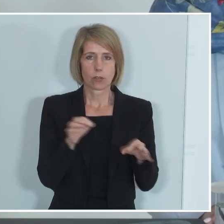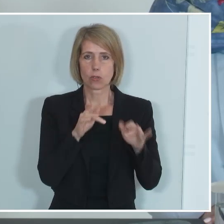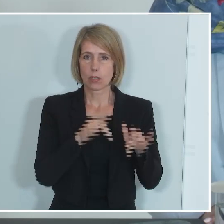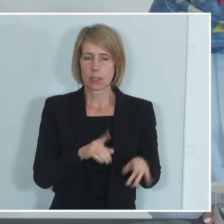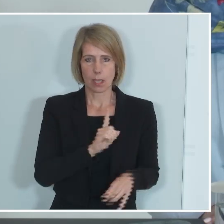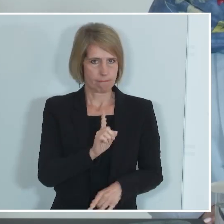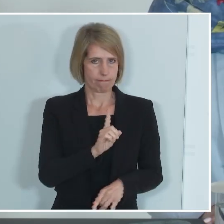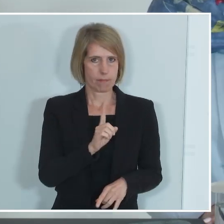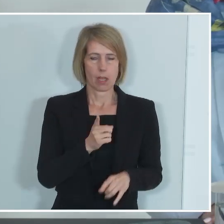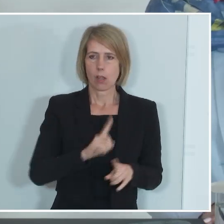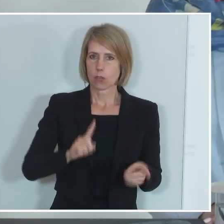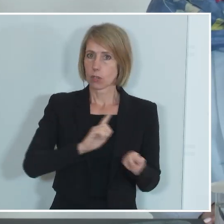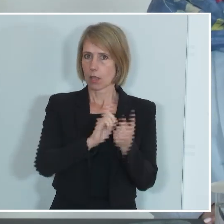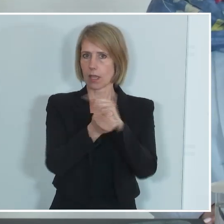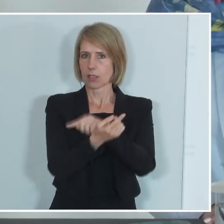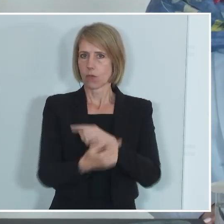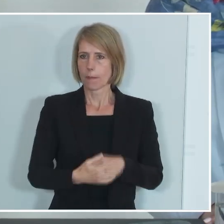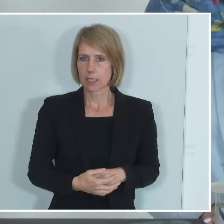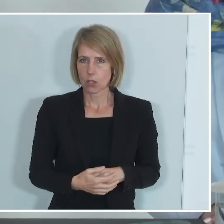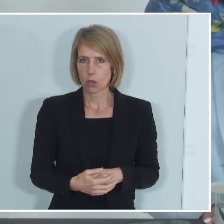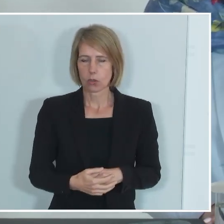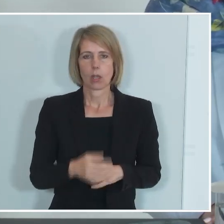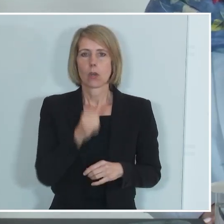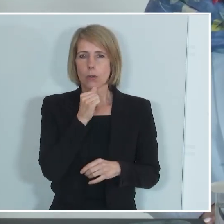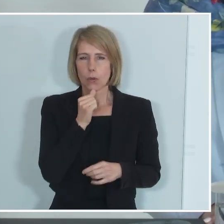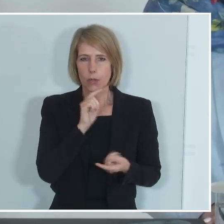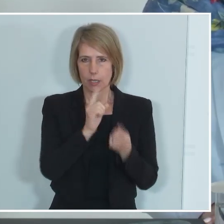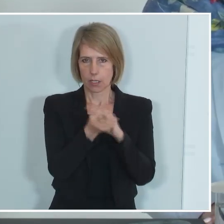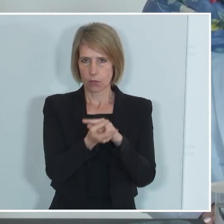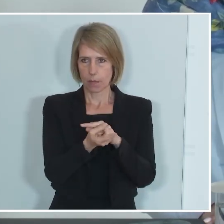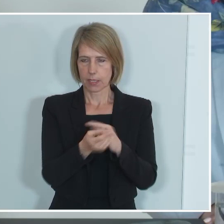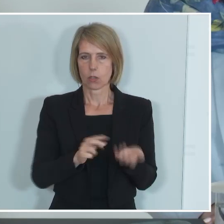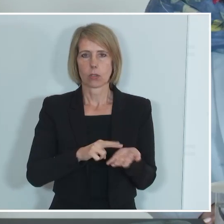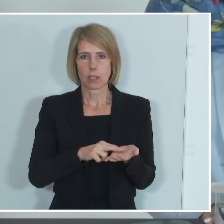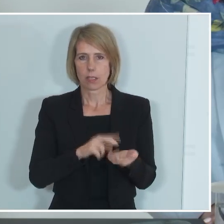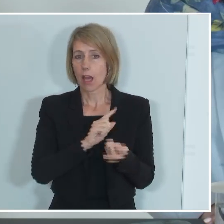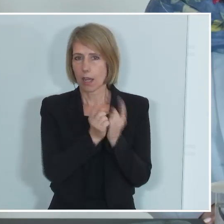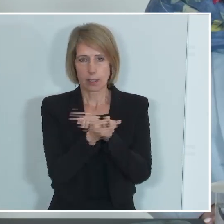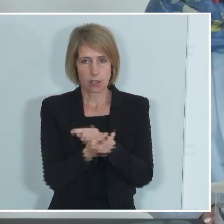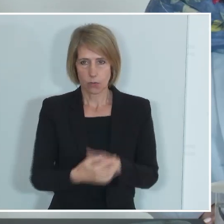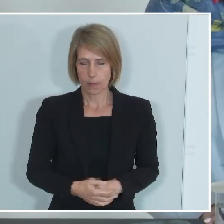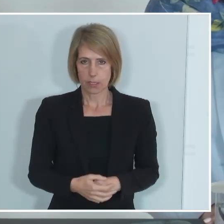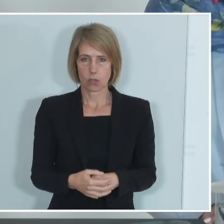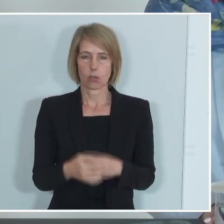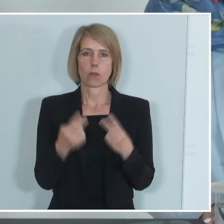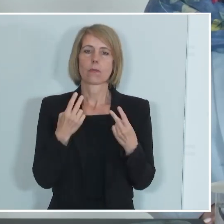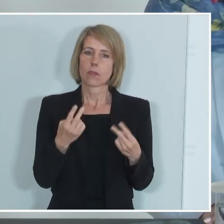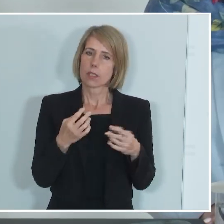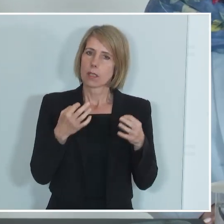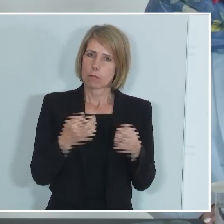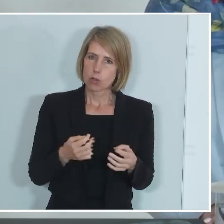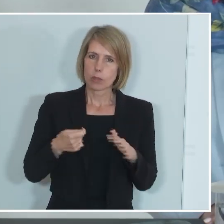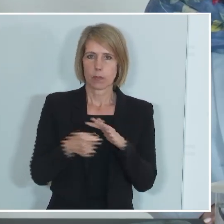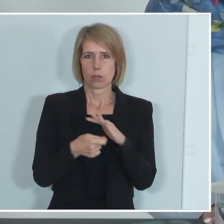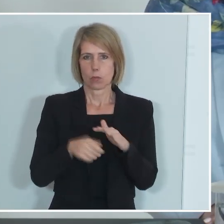ist, sondern für die Transformation, die digitale und grüne Transformation. Und da ist es natürlich auch geboten, gewisse Subventionen